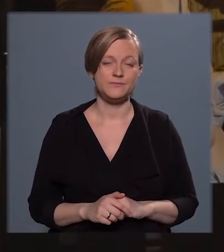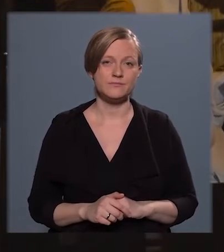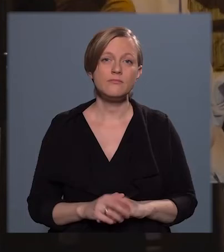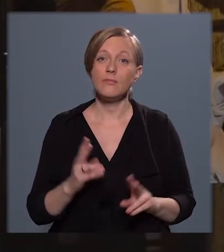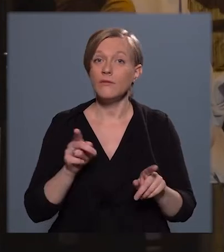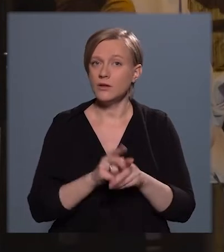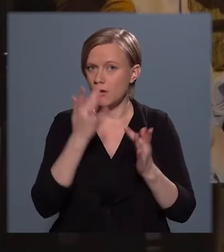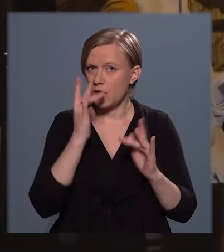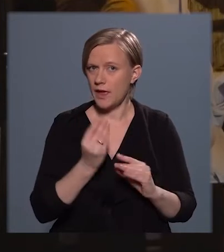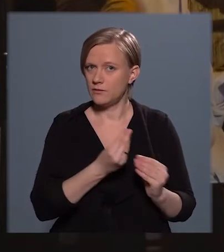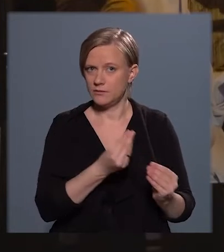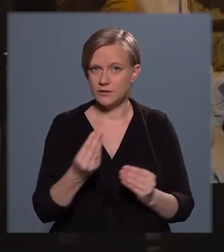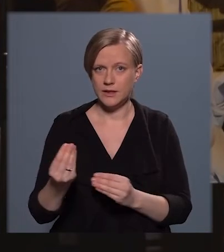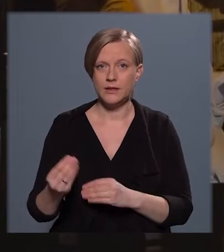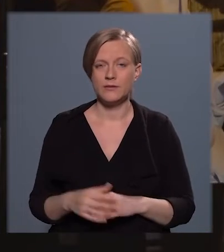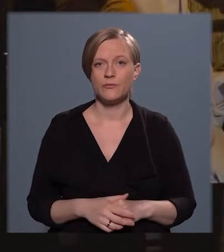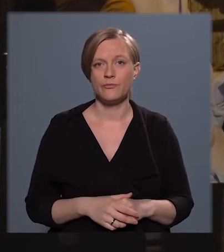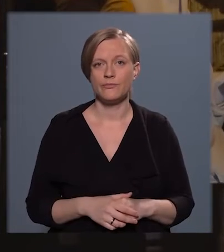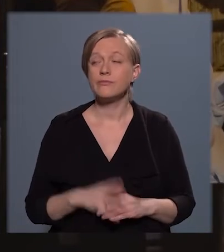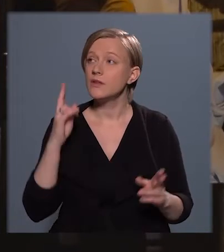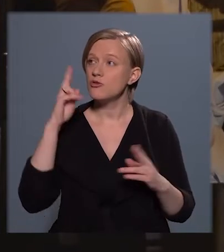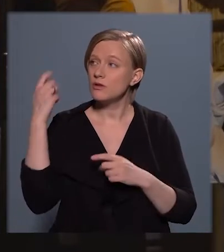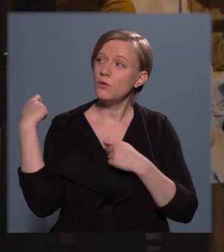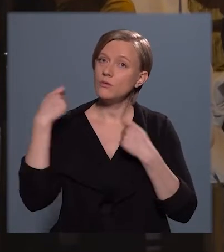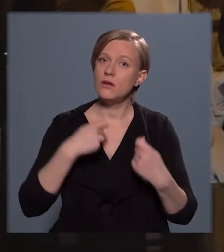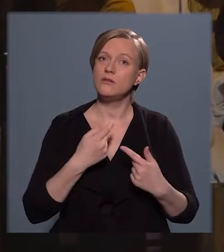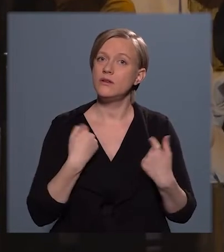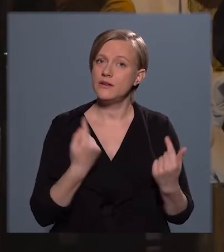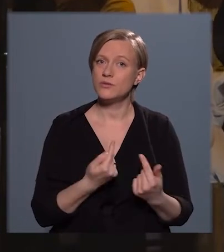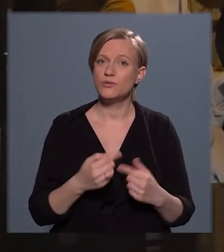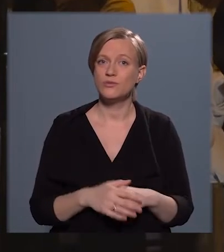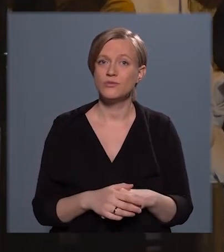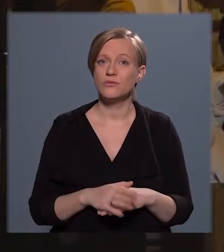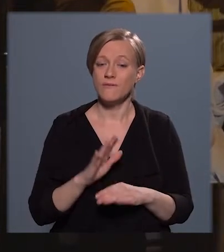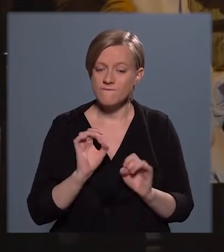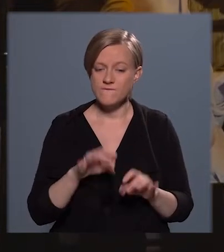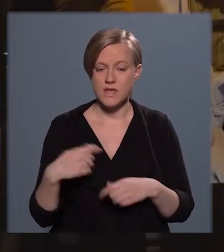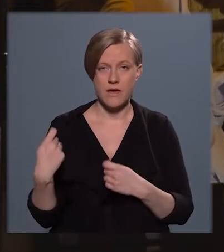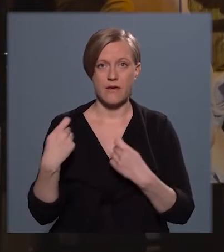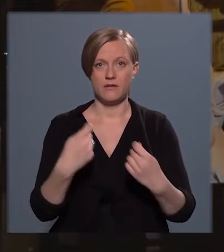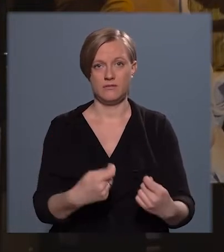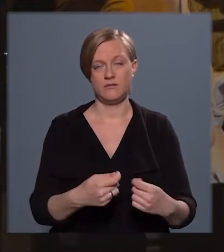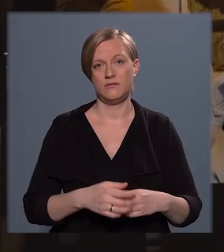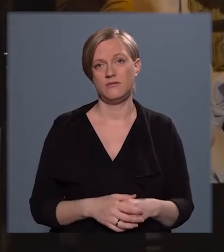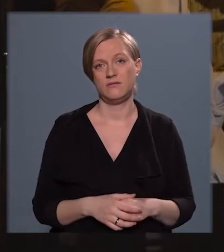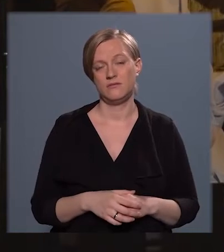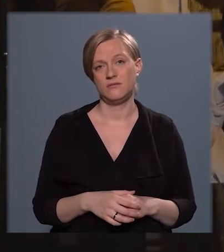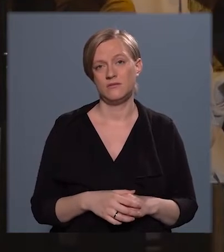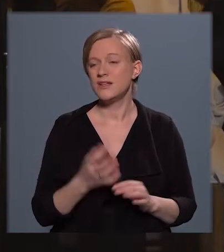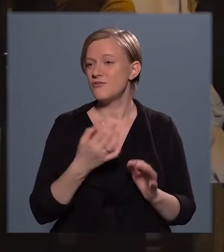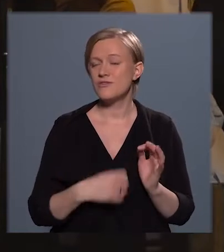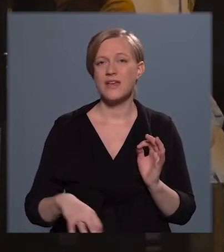Vannak ajándékok, és Isten odaadja nekünk az ő fiát. És